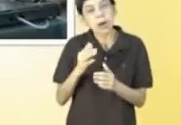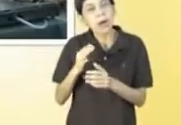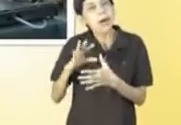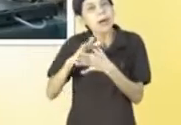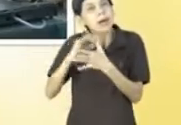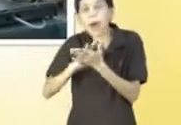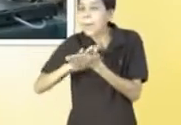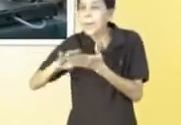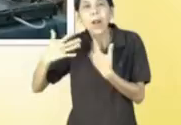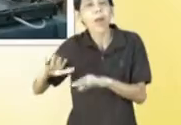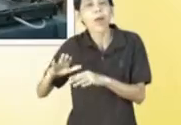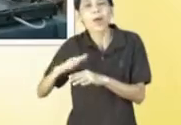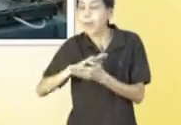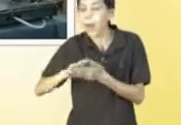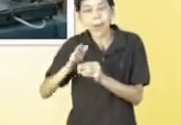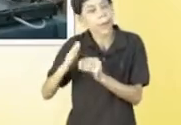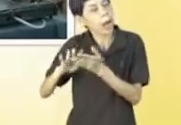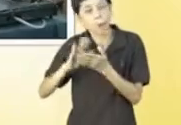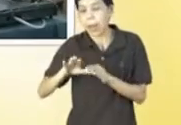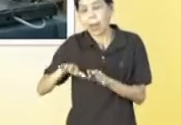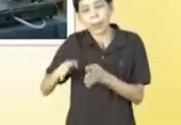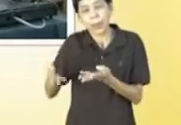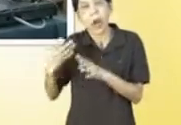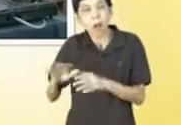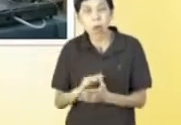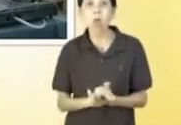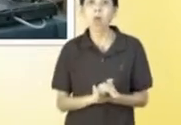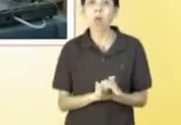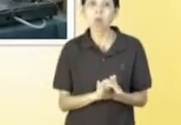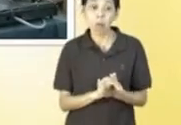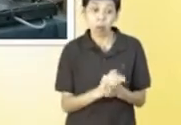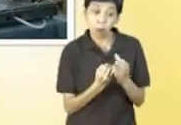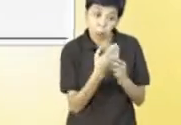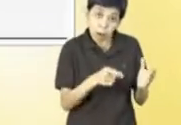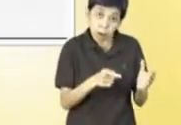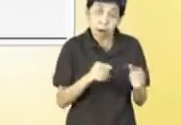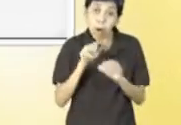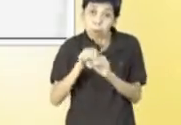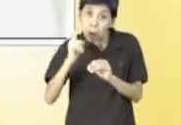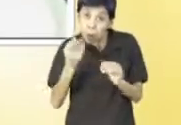คือเนื้อเรานำมาย่างก่อนแล้ว คร ับ ผมอ๋อ ต้องใส่กะทิอีกขั้นหนึ่งใช่ไหมคะ